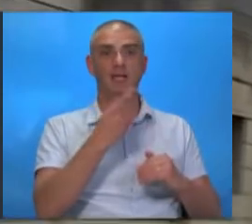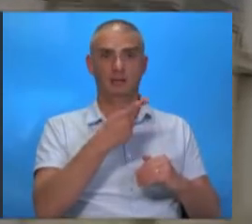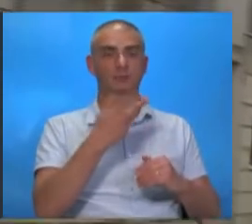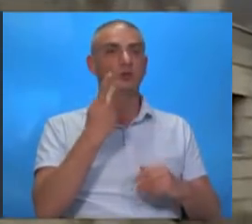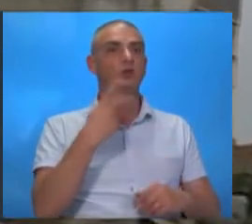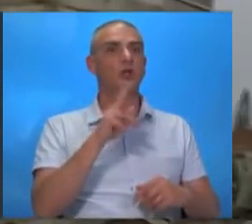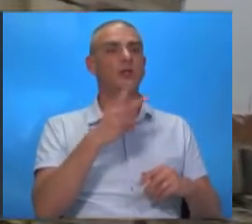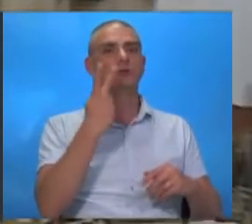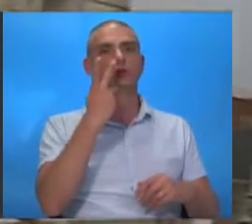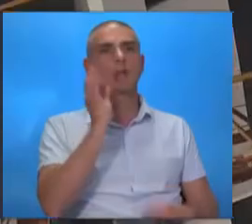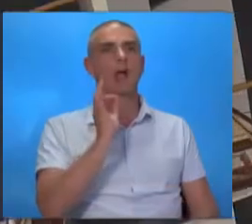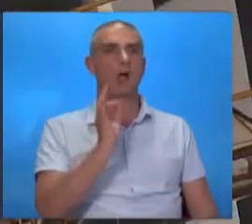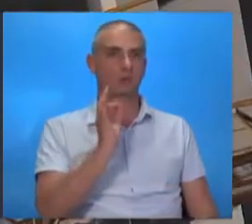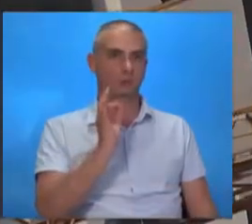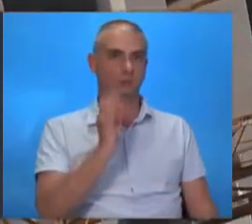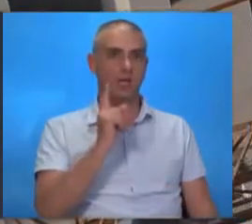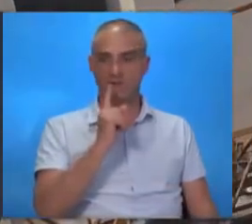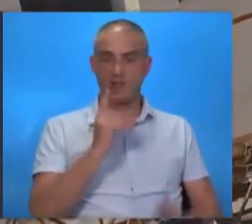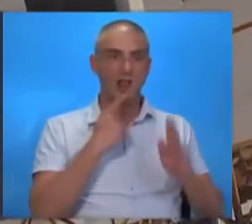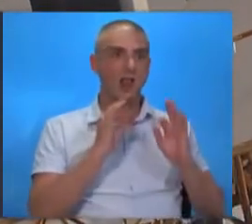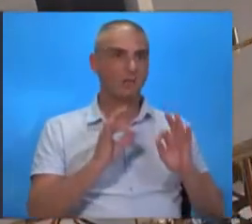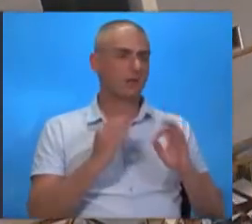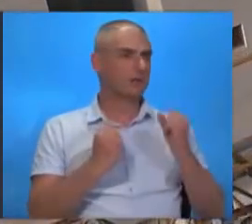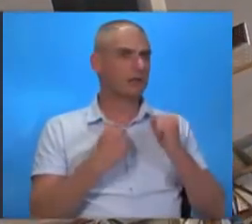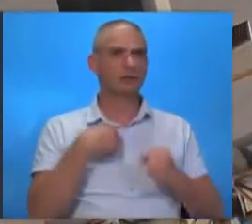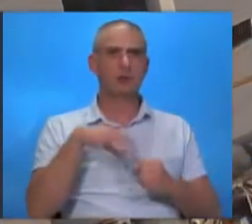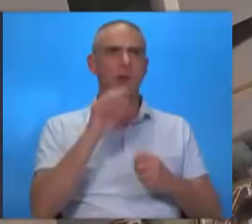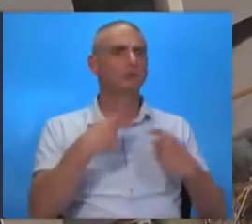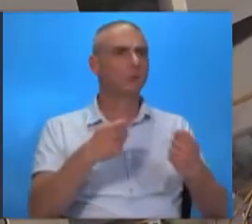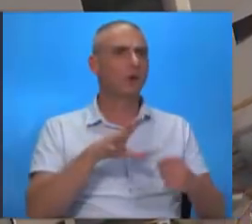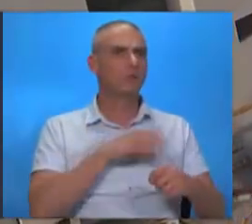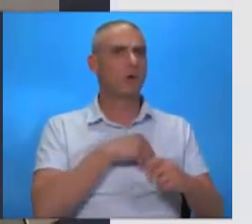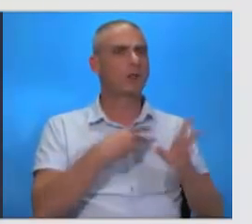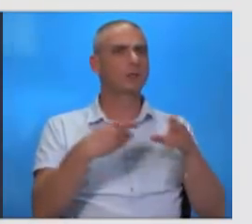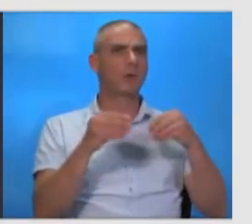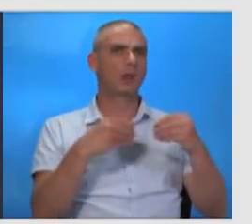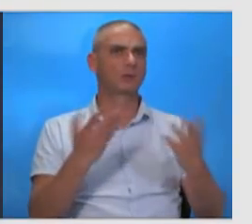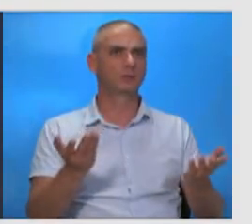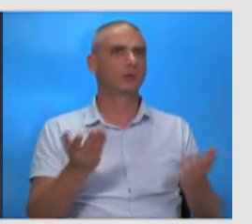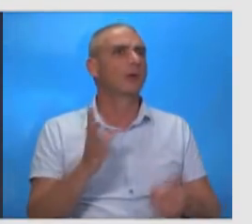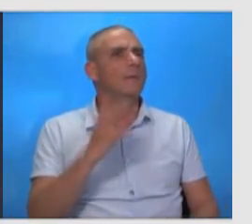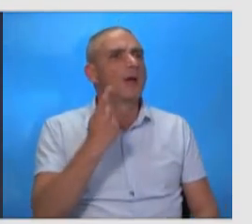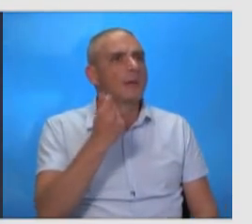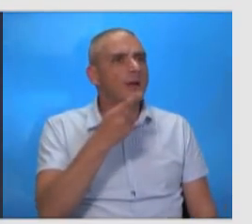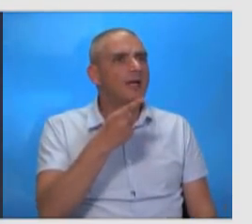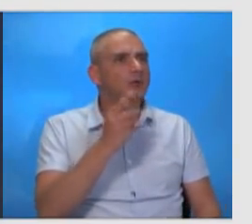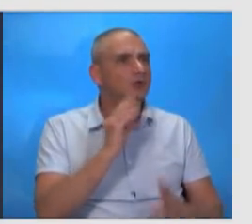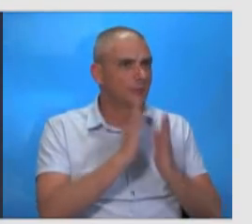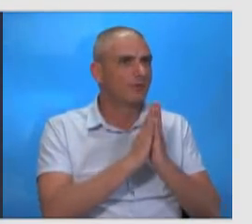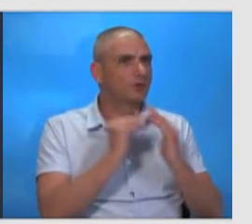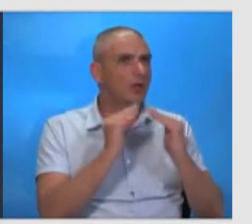יותר משני אחוזים. אבל האמת שהתקשינו למצוא מוכרים שמוכנים להתפשר. מה המחיר שמתבקש